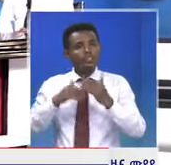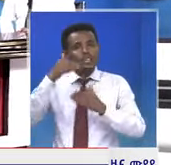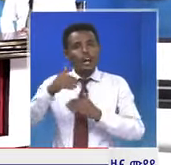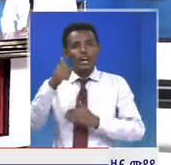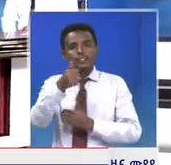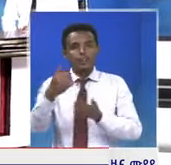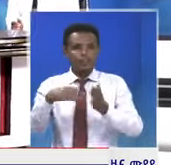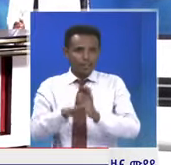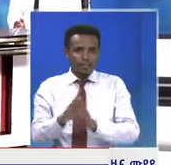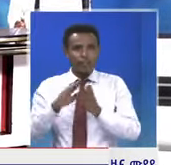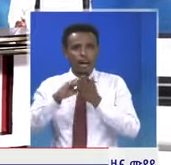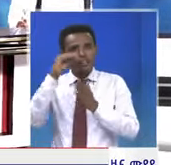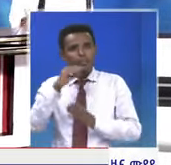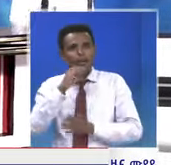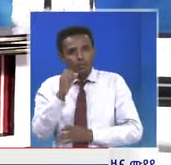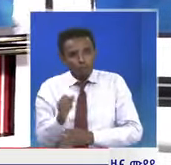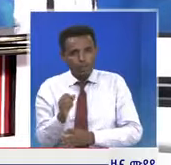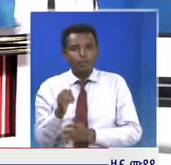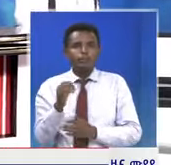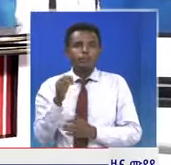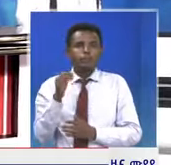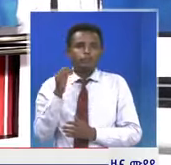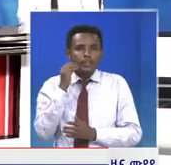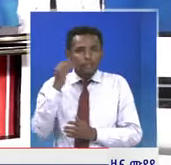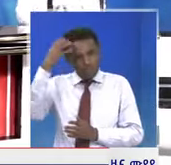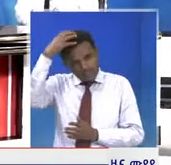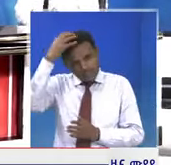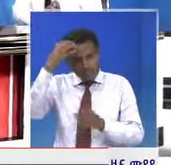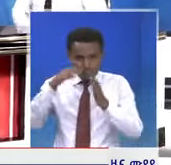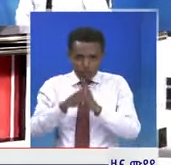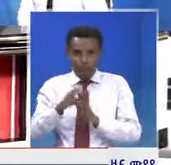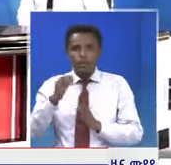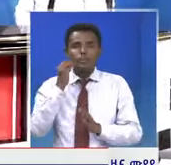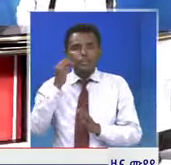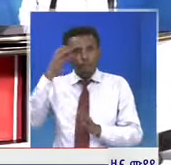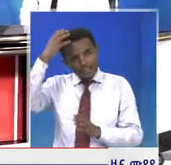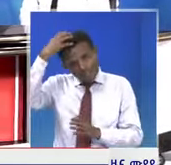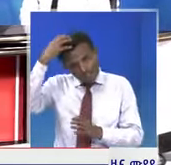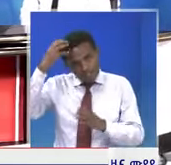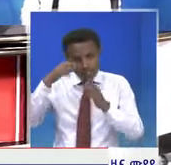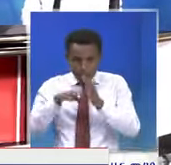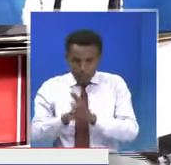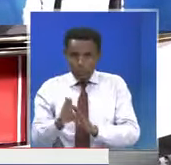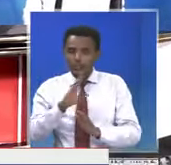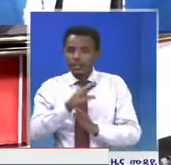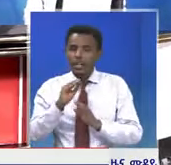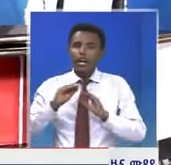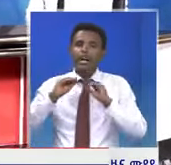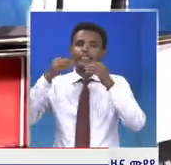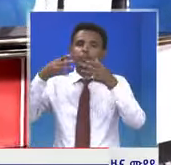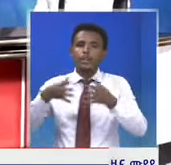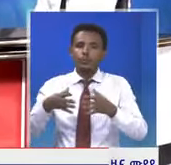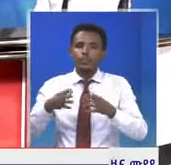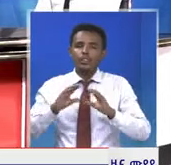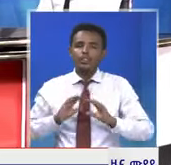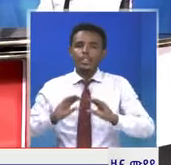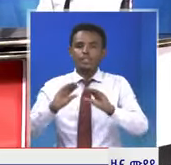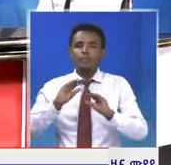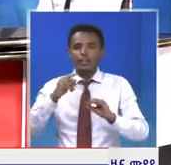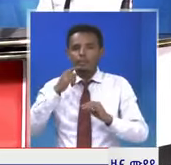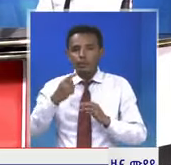ሲገቡ ያው አልተማሩ፣ ቤተ መንግስት ገቡ። ቤተ መንግስት ገቡና አስተማሪዎችን እናስተምራለን ብለው